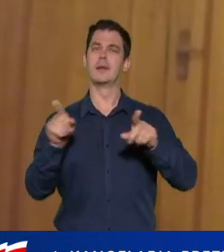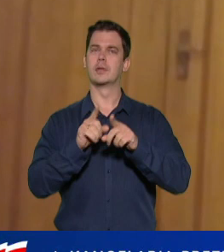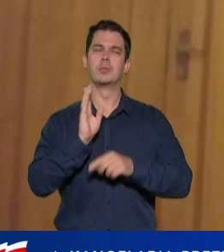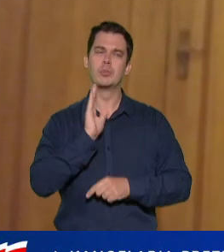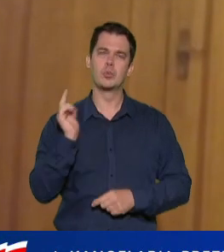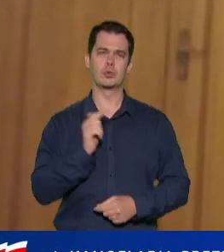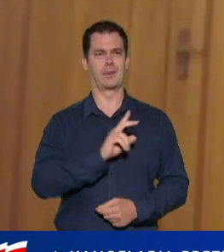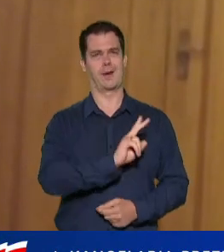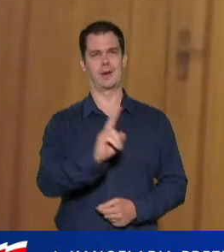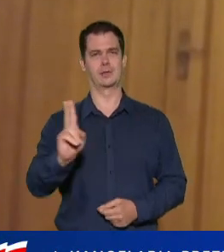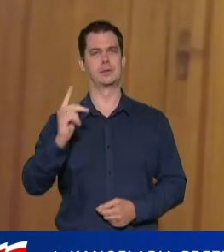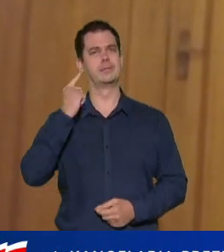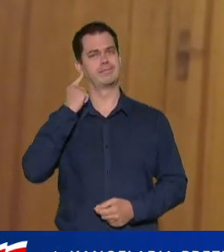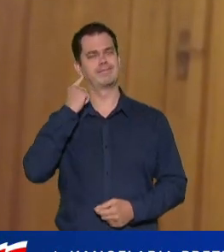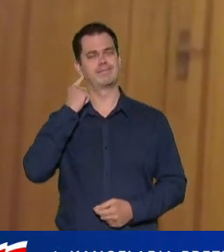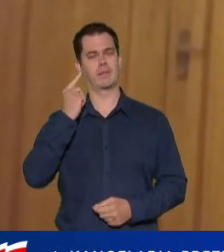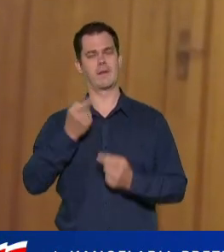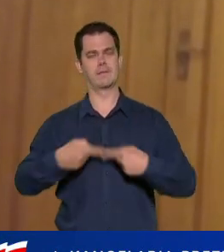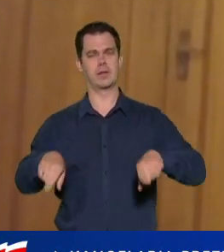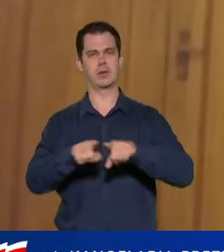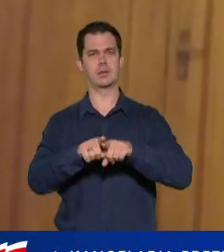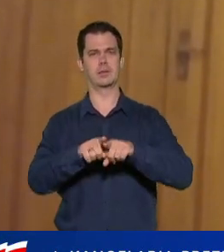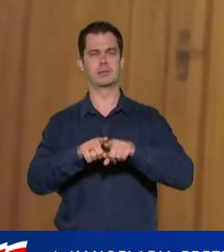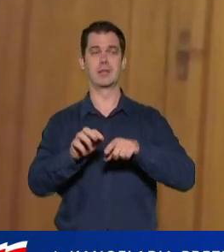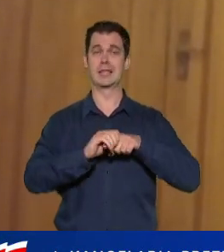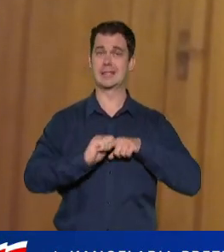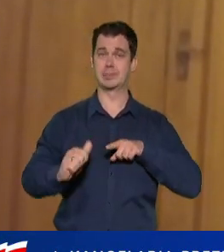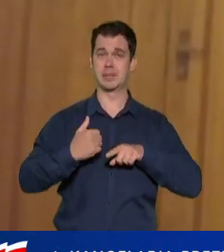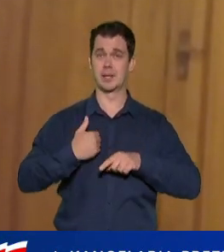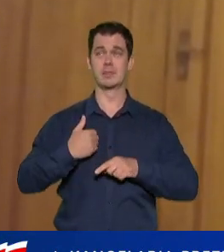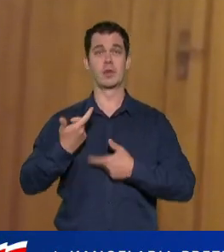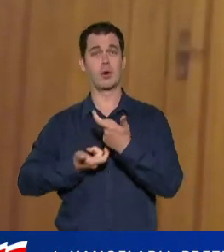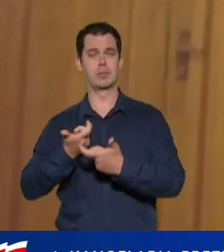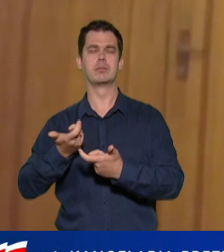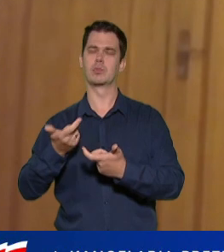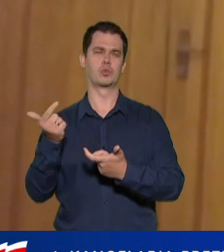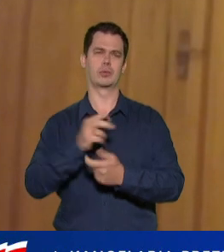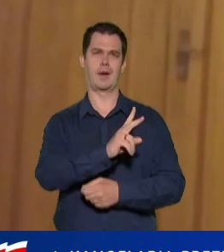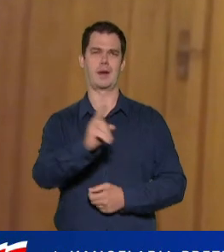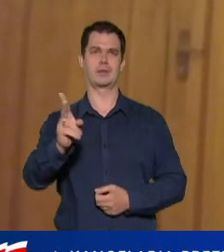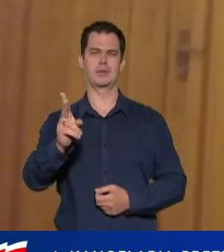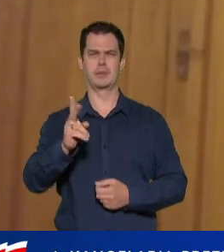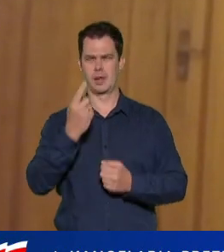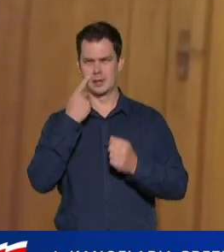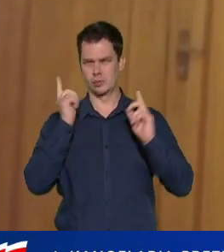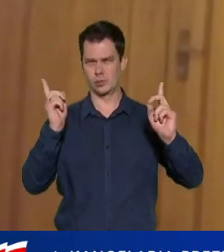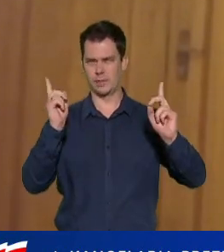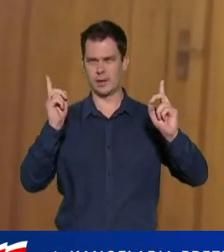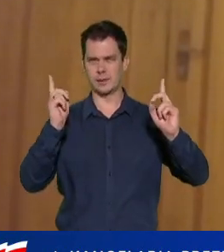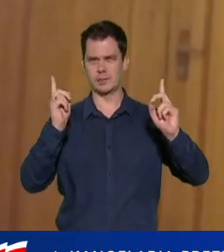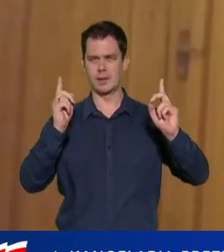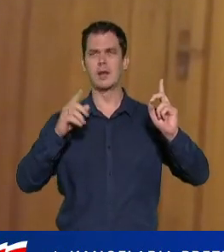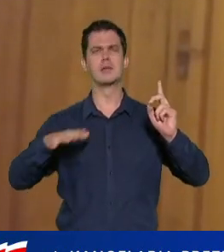do tych obostrzeń, wszyscy tych obostrzeń będziemy przestrzegali. Proszę zwrócić uwagę, co dzieje